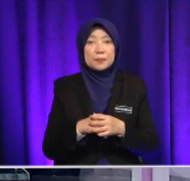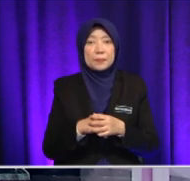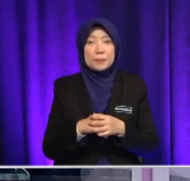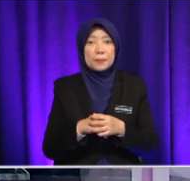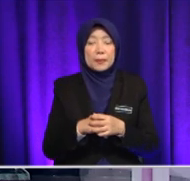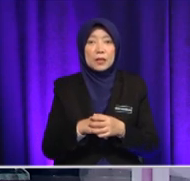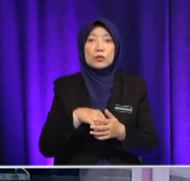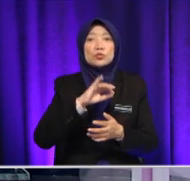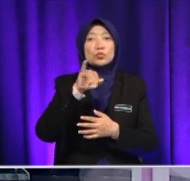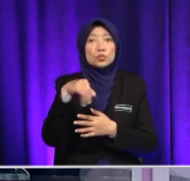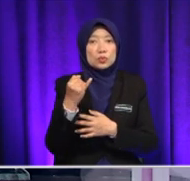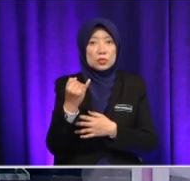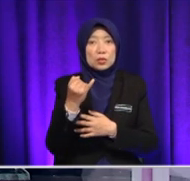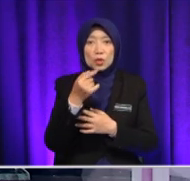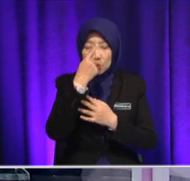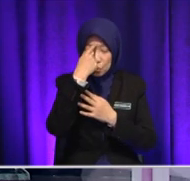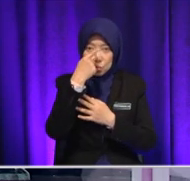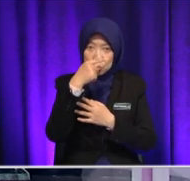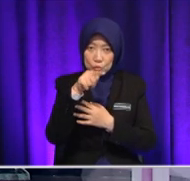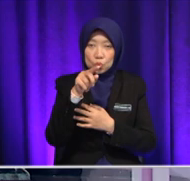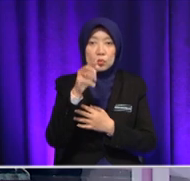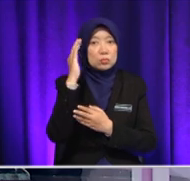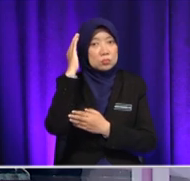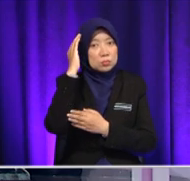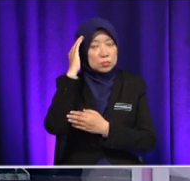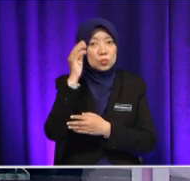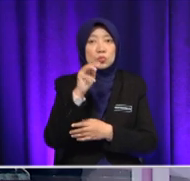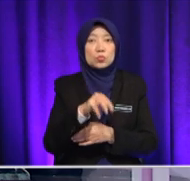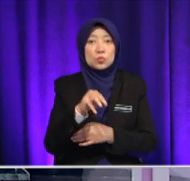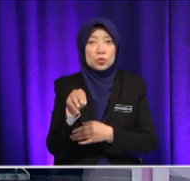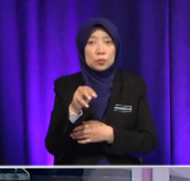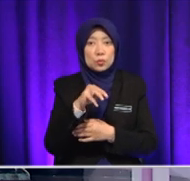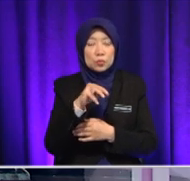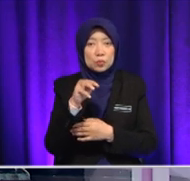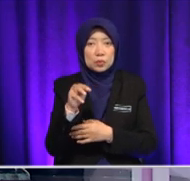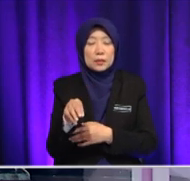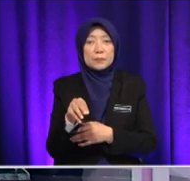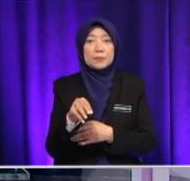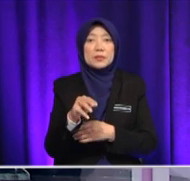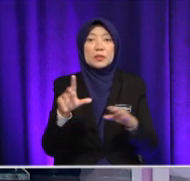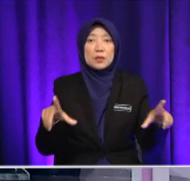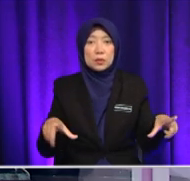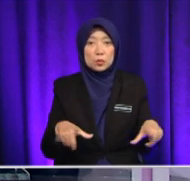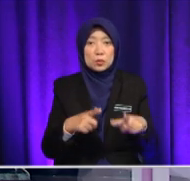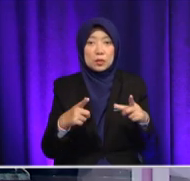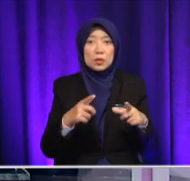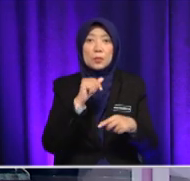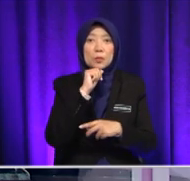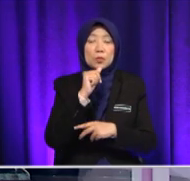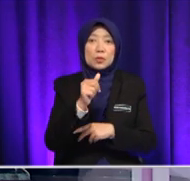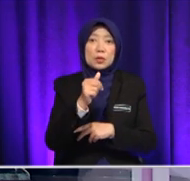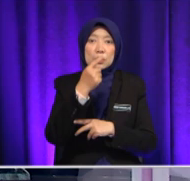getah ini juga, okey, untuk pengetahuan murid-murid di rumah, dilakukan sebenarnya bukan